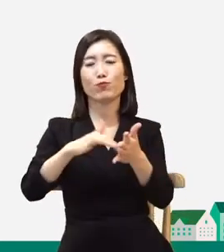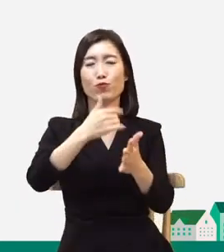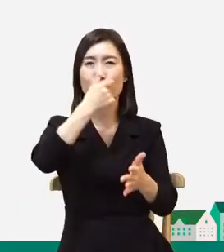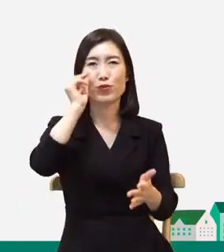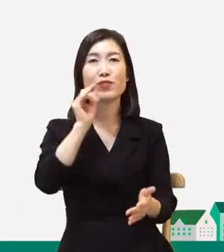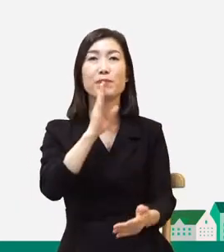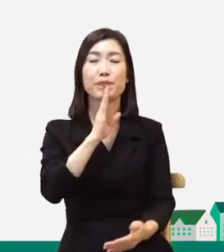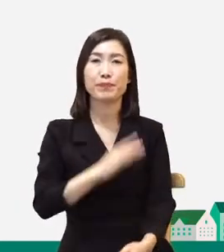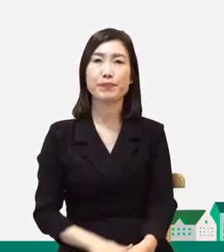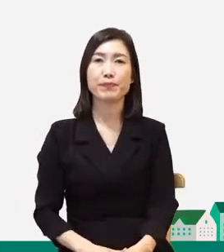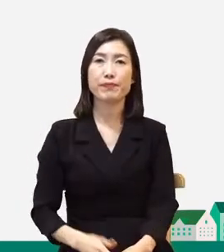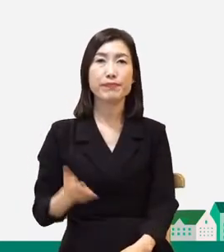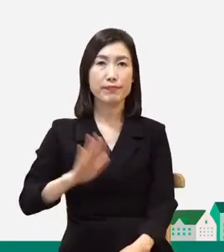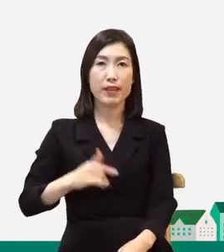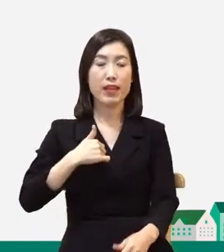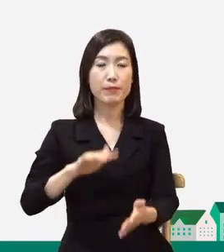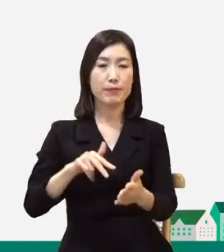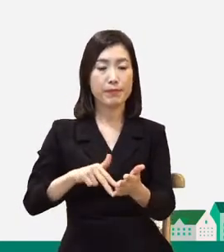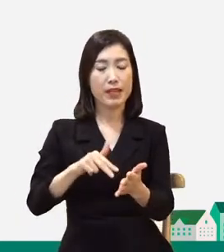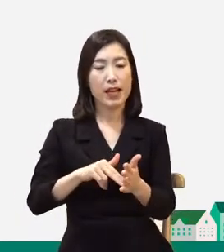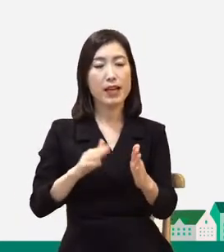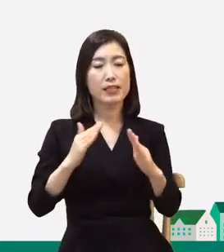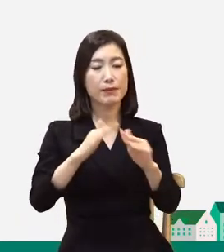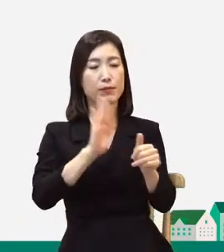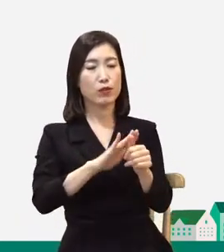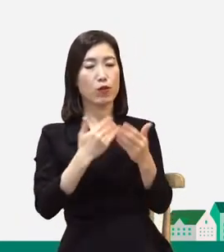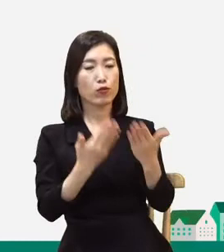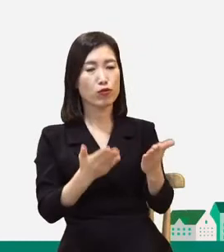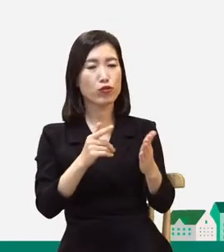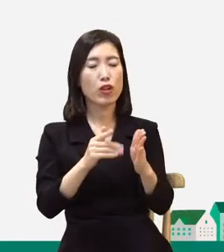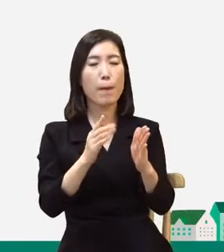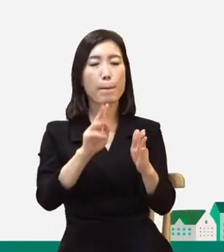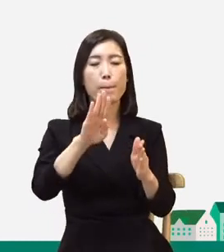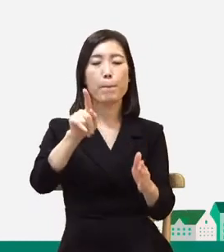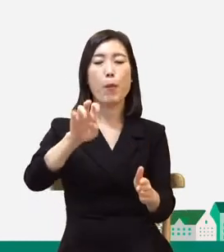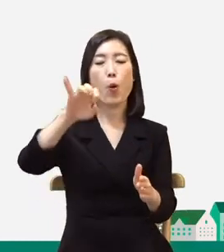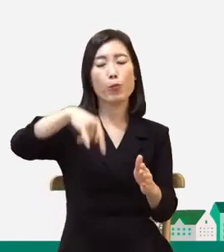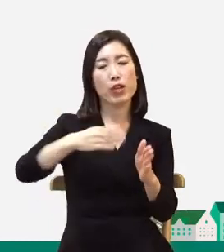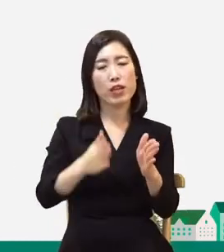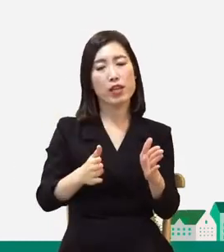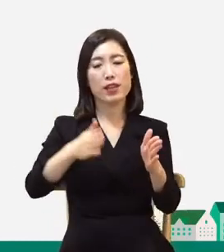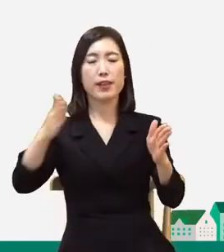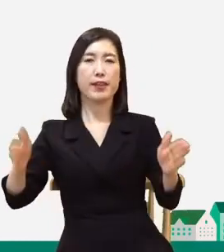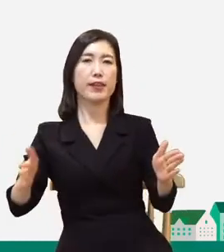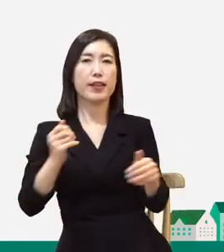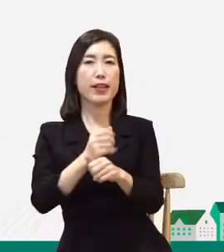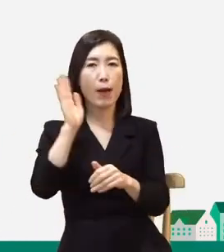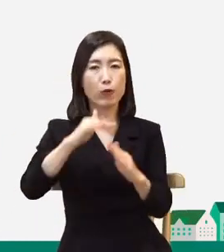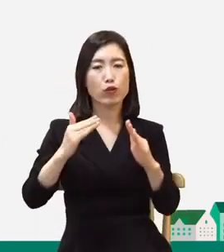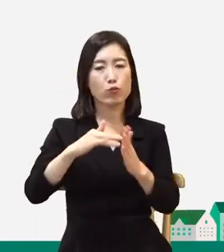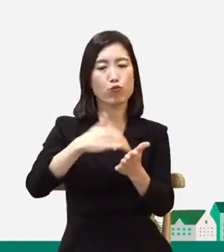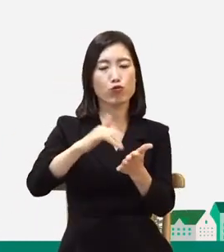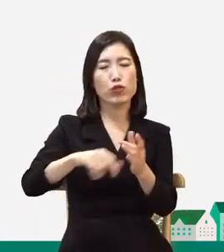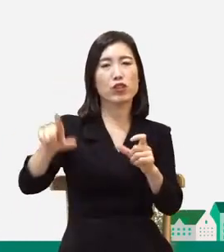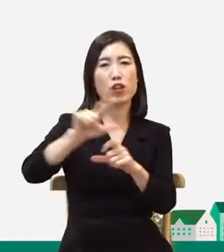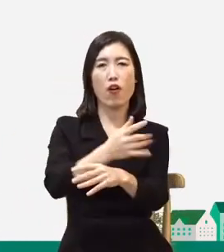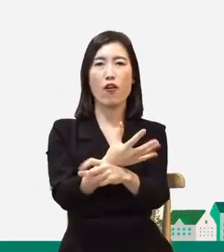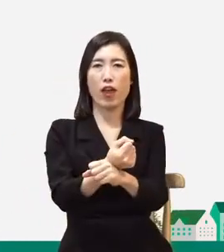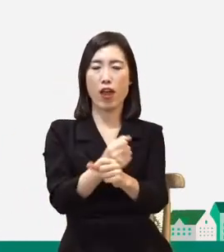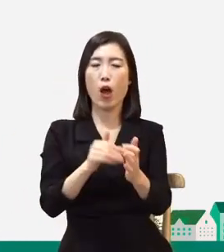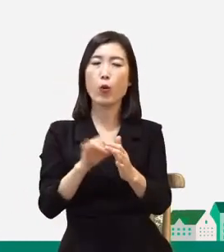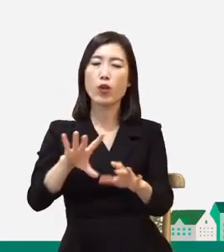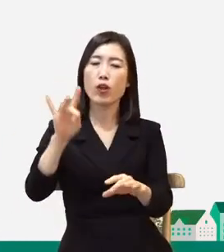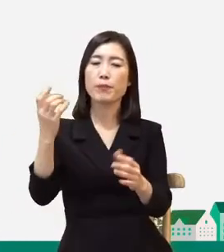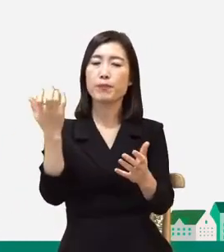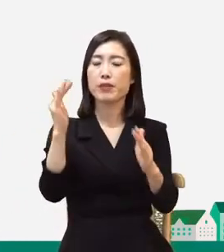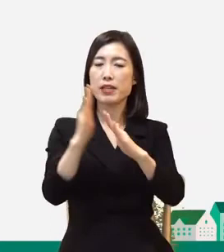저는 지원주택의 범위를 좀 확장을 시켜서 자립 전 관계 형성과 주택의 확보 그리고 초기 적응하는